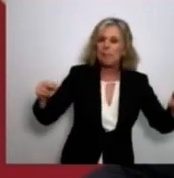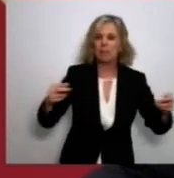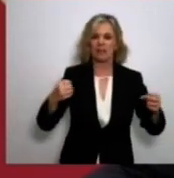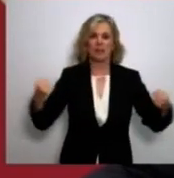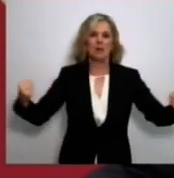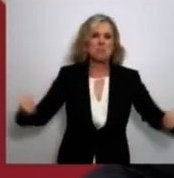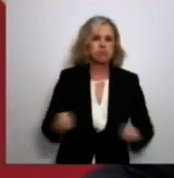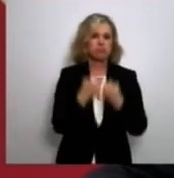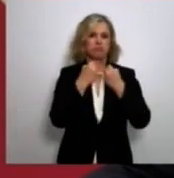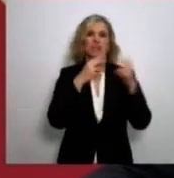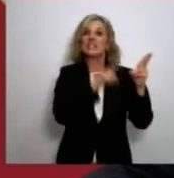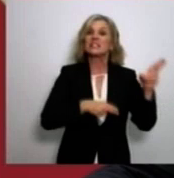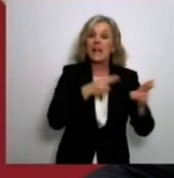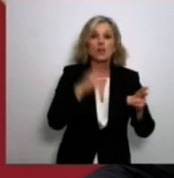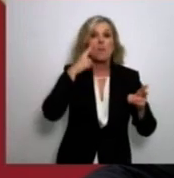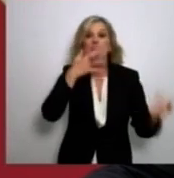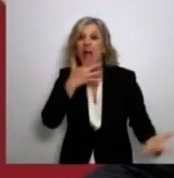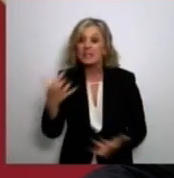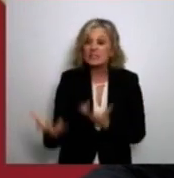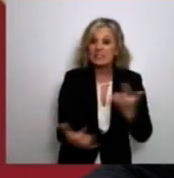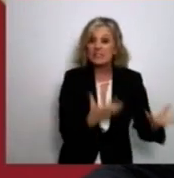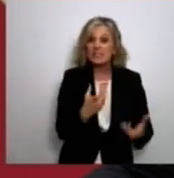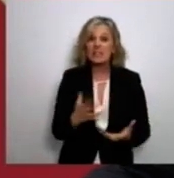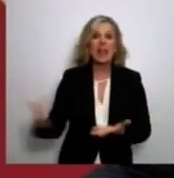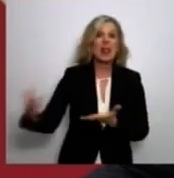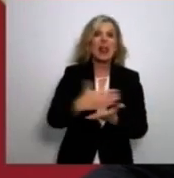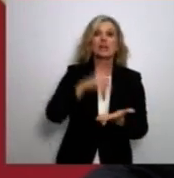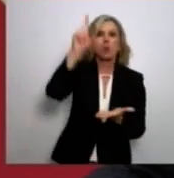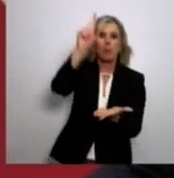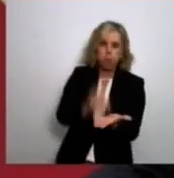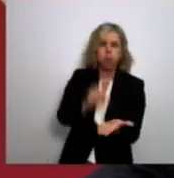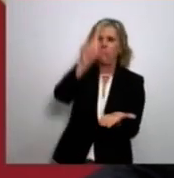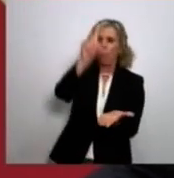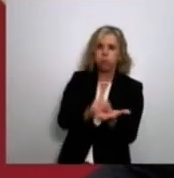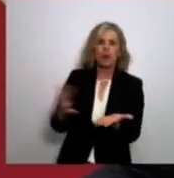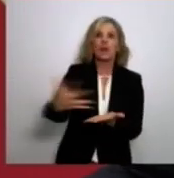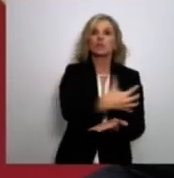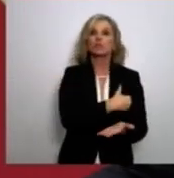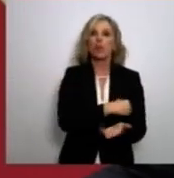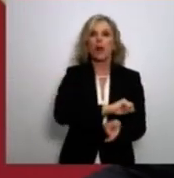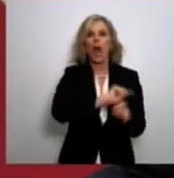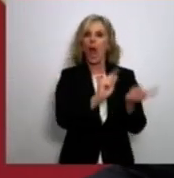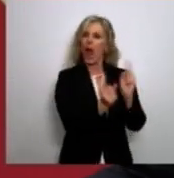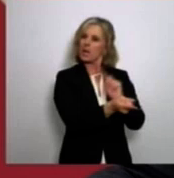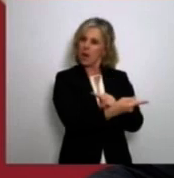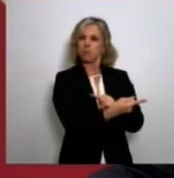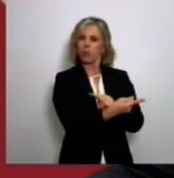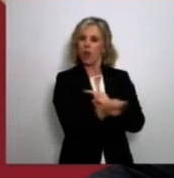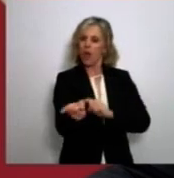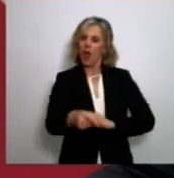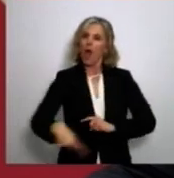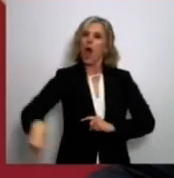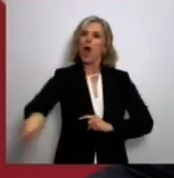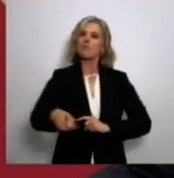τους ανθρώπους που βλέπουν το εισόδημά τους να καταστρέφεται ενώ κάποιοι πλουτίζουν. Η Motor Oil